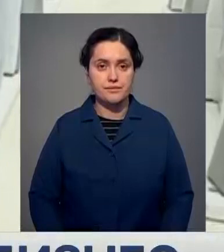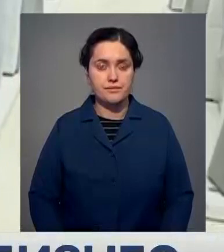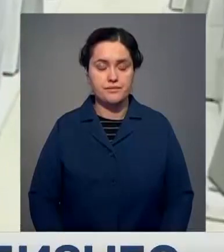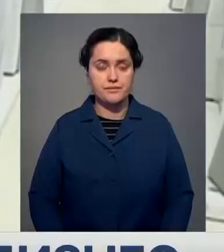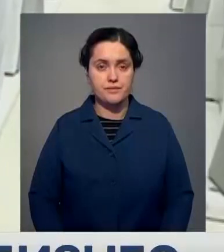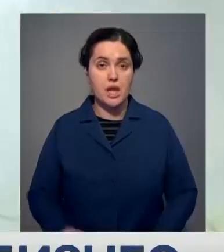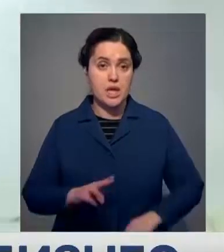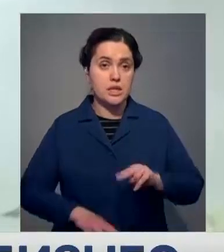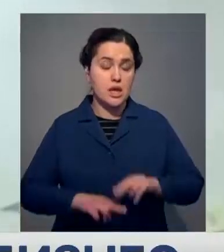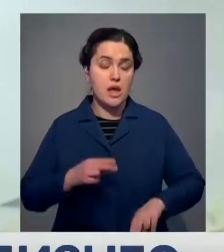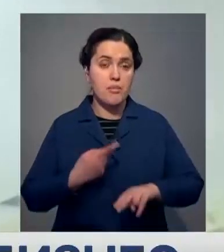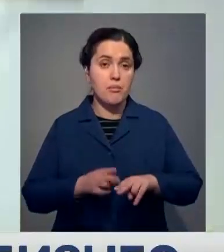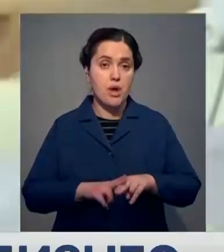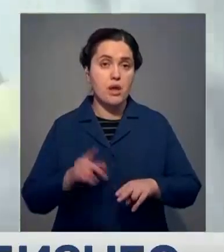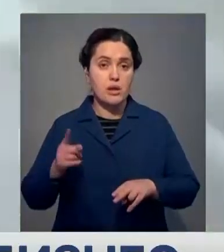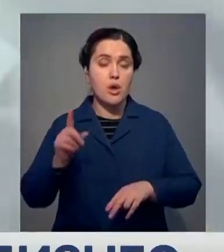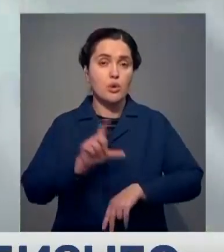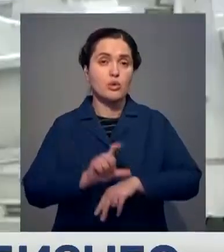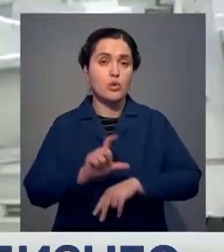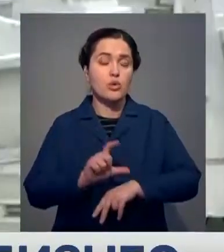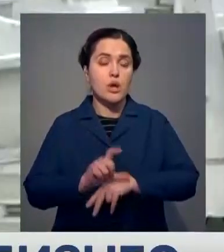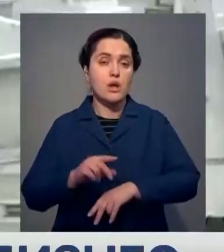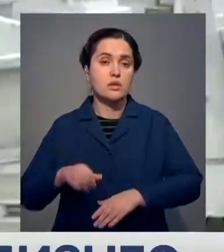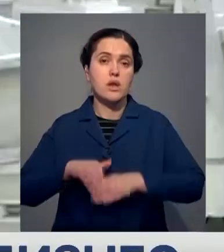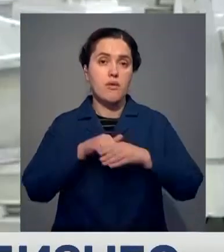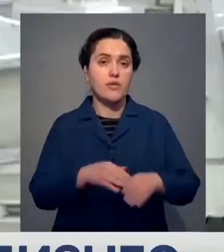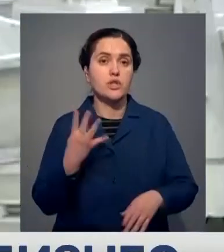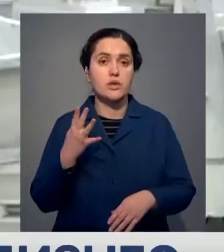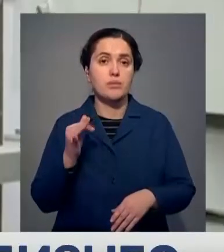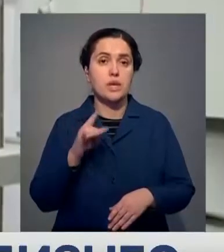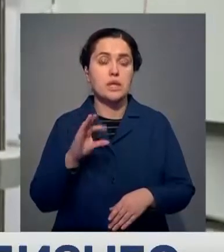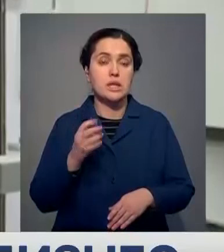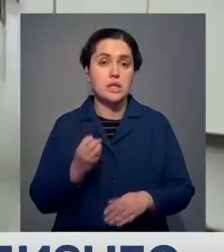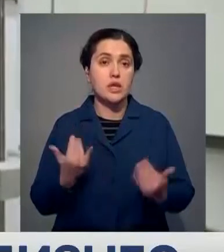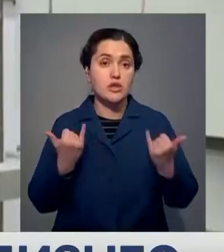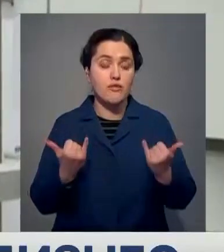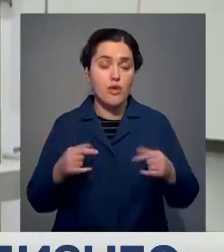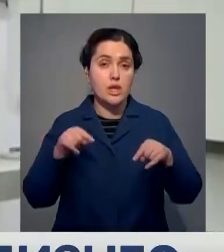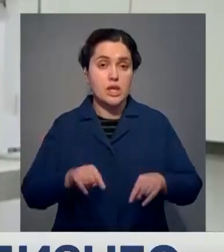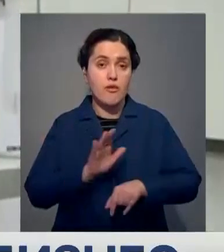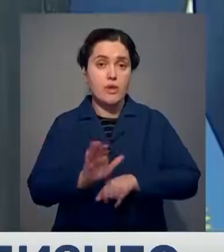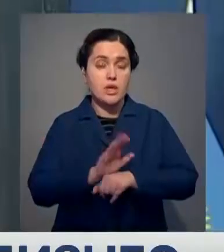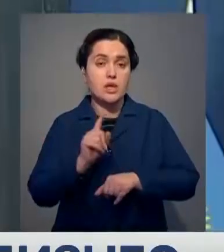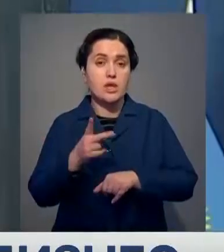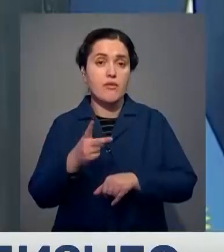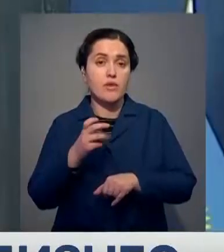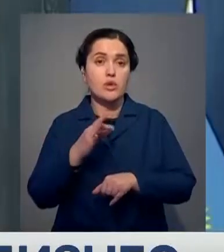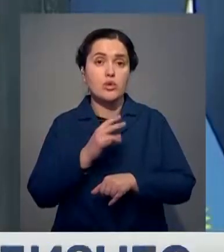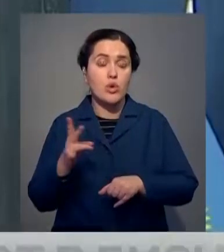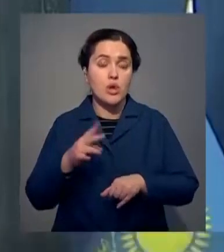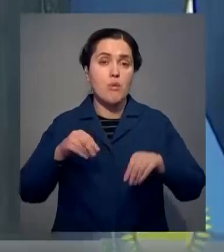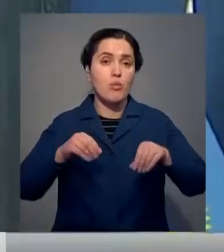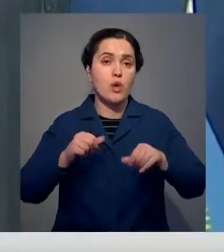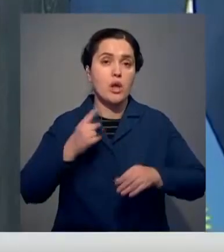В строительство этого мельничного комплекса турецкий инвестор вложил более 4 миллиардов тенге. Сегодня здесь выпускают по 1200 тонн муки в сутки.